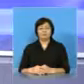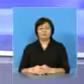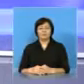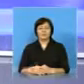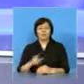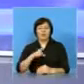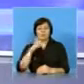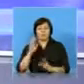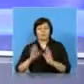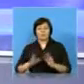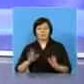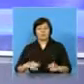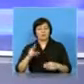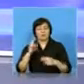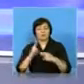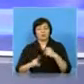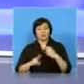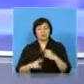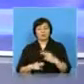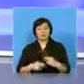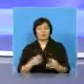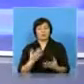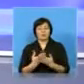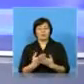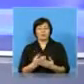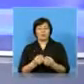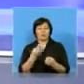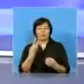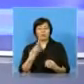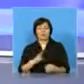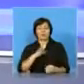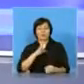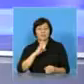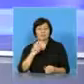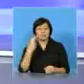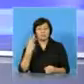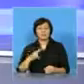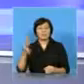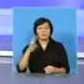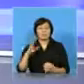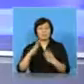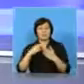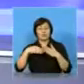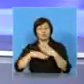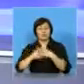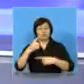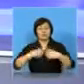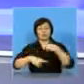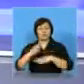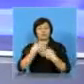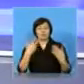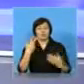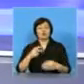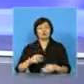Жас өспірімдер із-түссіз кетуді әдетке айналдырған. 14 жастағы қыз 20 қарашада үйінен шығып қайта оралмады. Арада 3